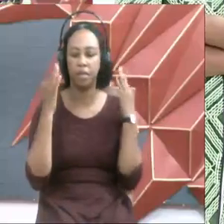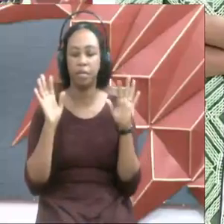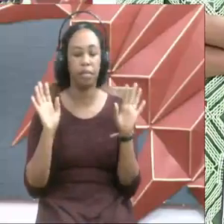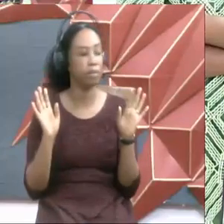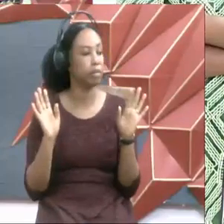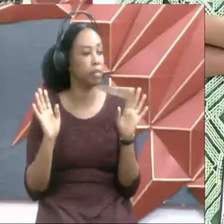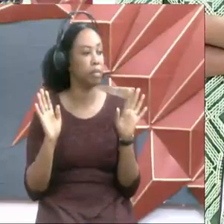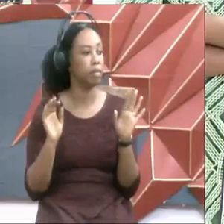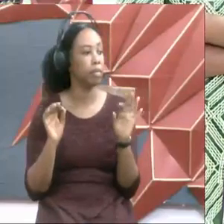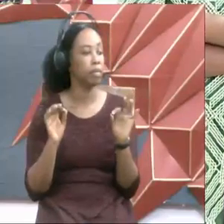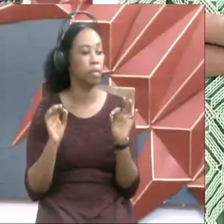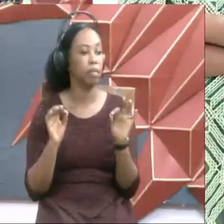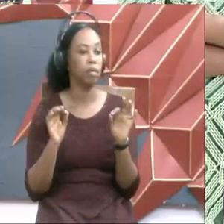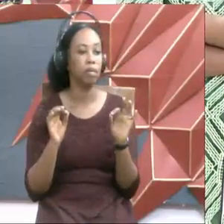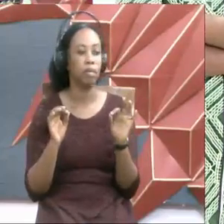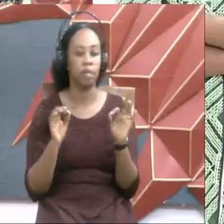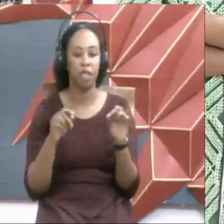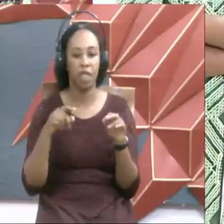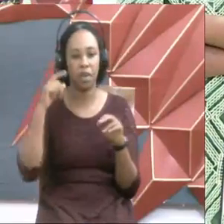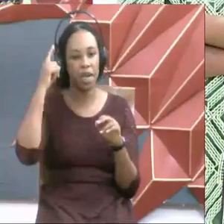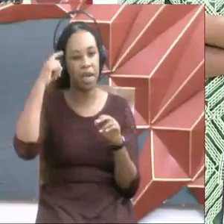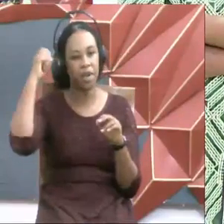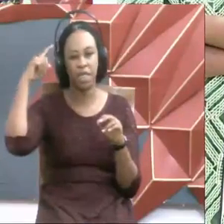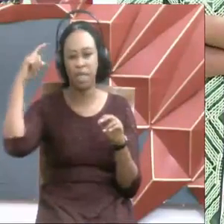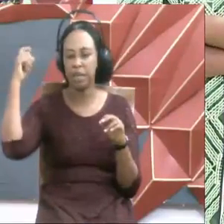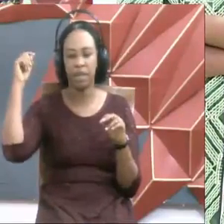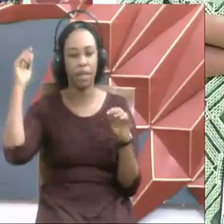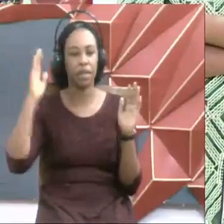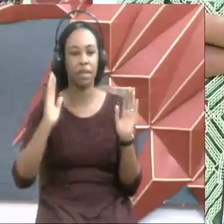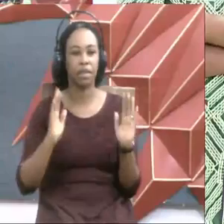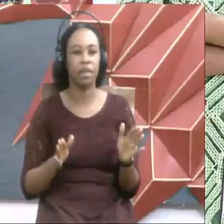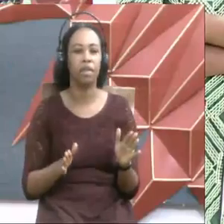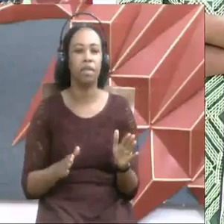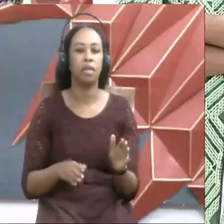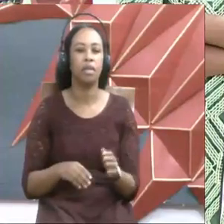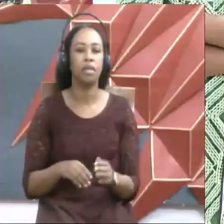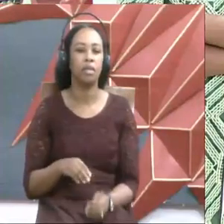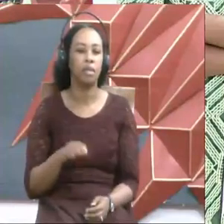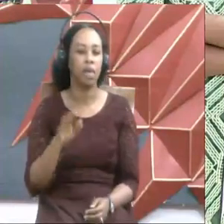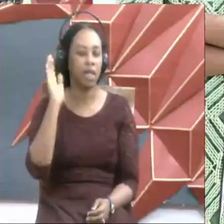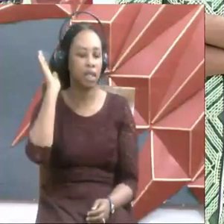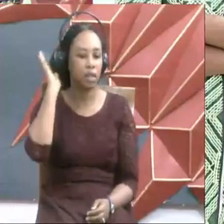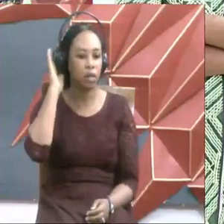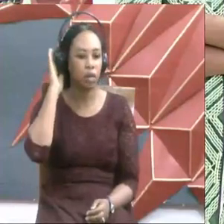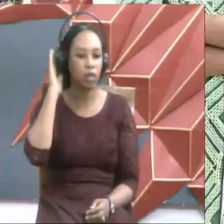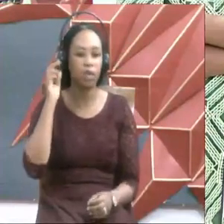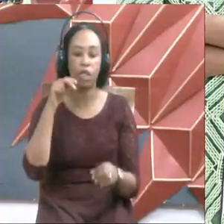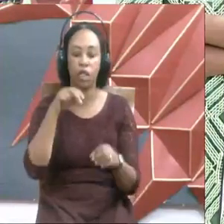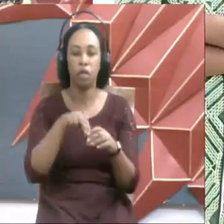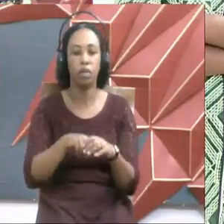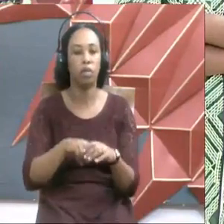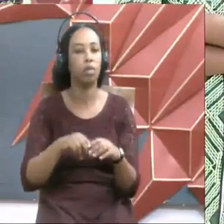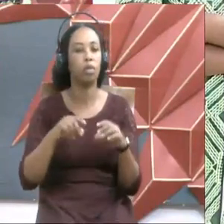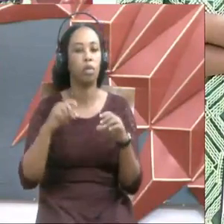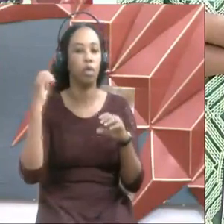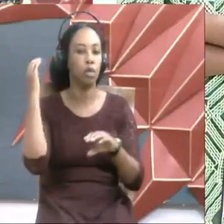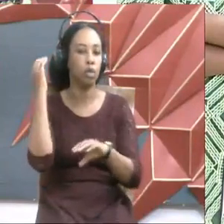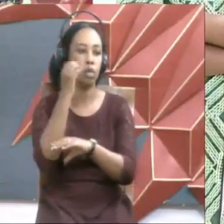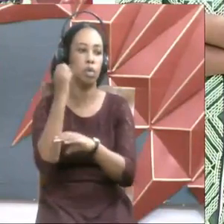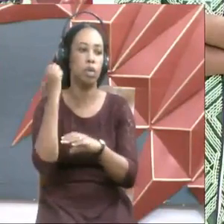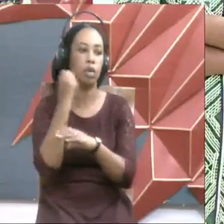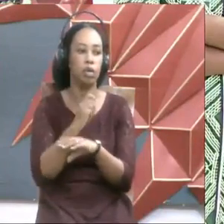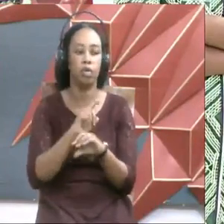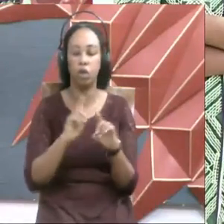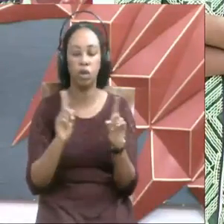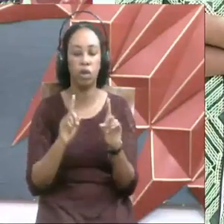ari abanyenzozi sinzi ibyo ari byo bakigirira imyumvire mu butumwa bwiza. Oya, ubutumwa bwiza